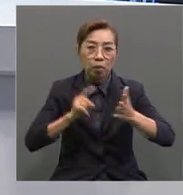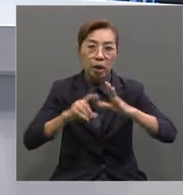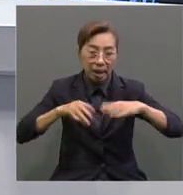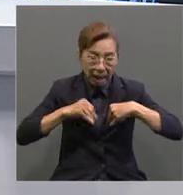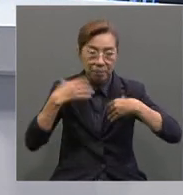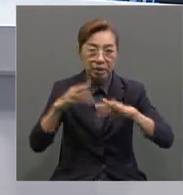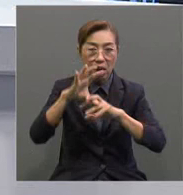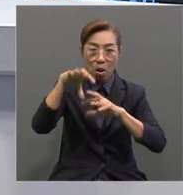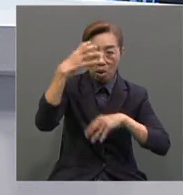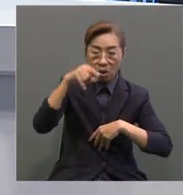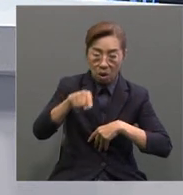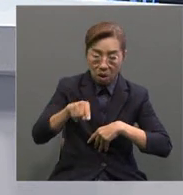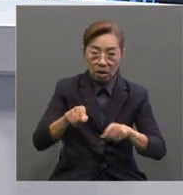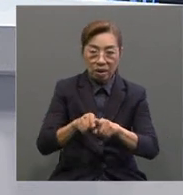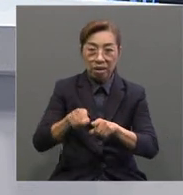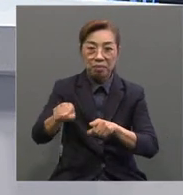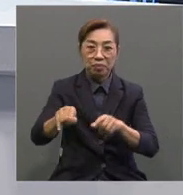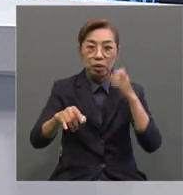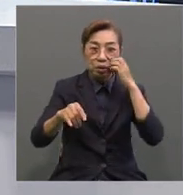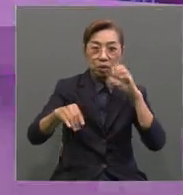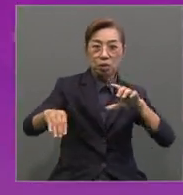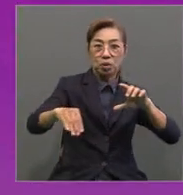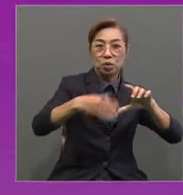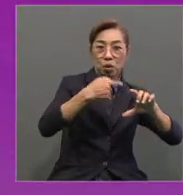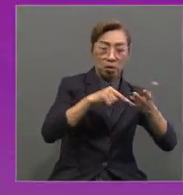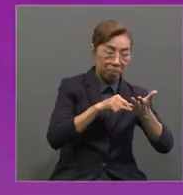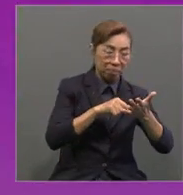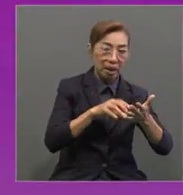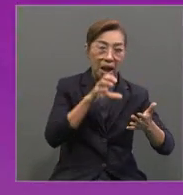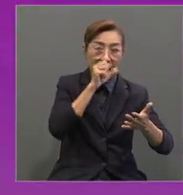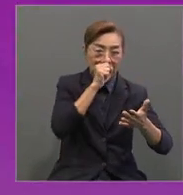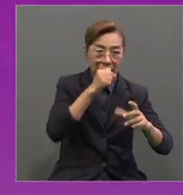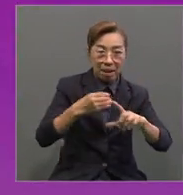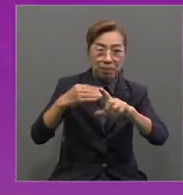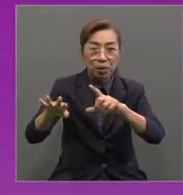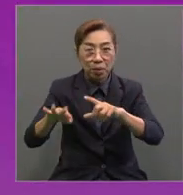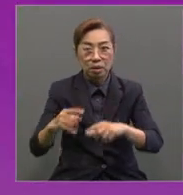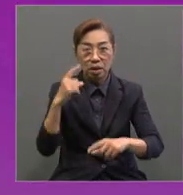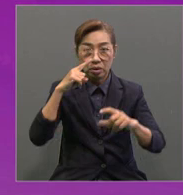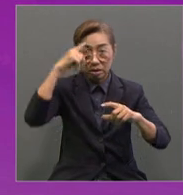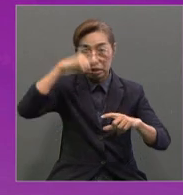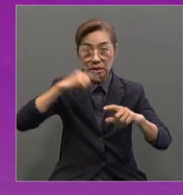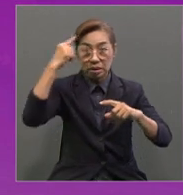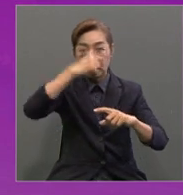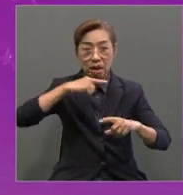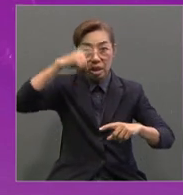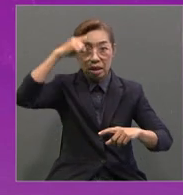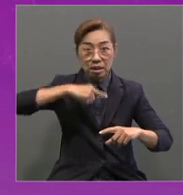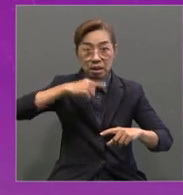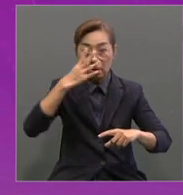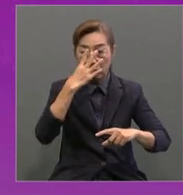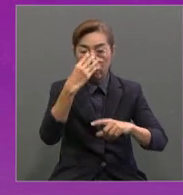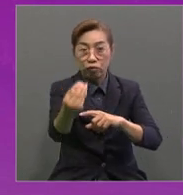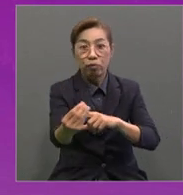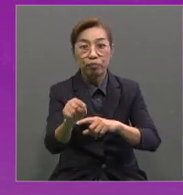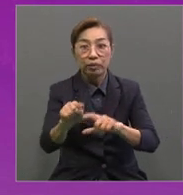หลอกให้เราเนี่ยส่งรหัสผ่านต่อไปเรื่อยๆนะคะนอกจากนี้ยังบอกให้เราสแกนใบหน้าด้วยนะคะอพอสแกนใบหน้า